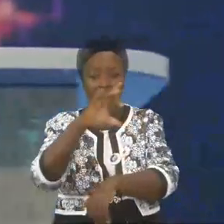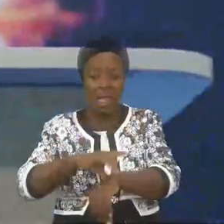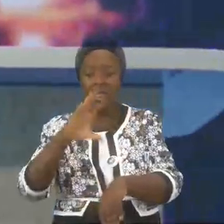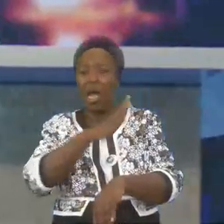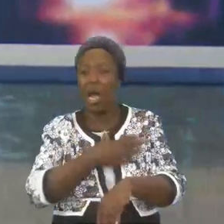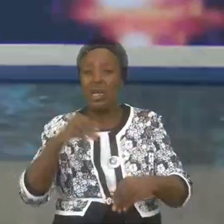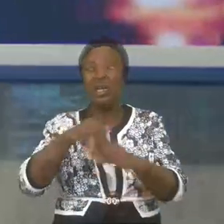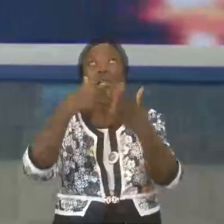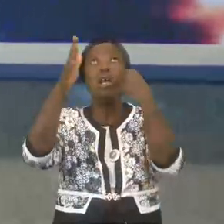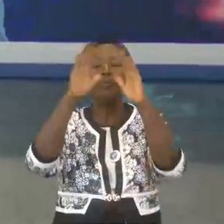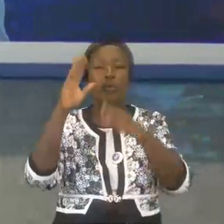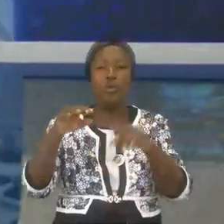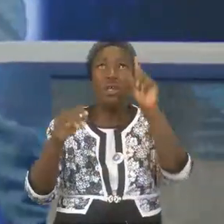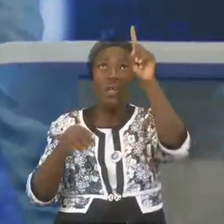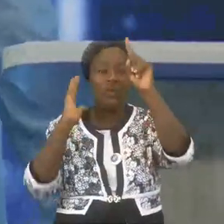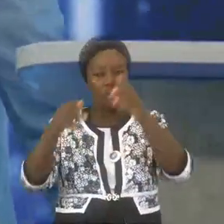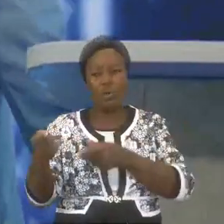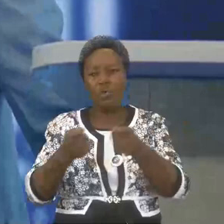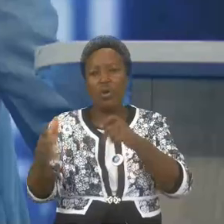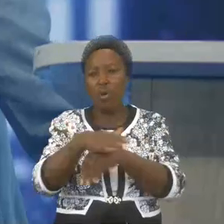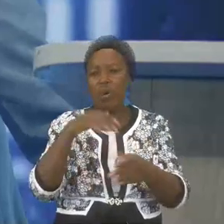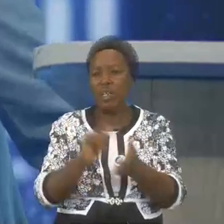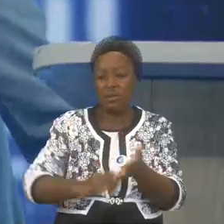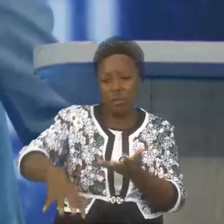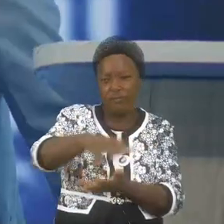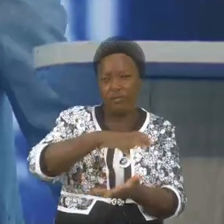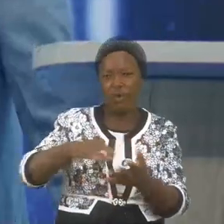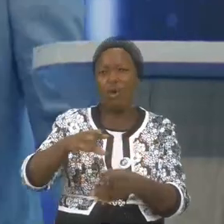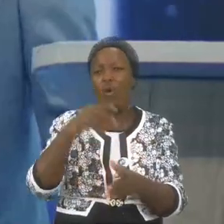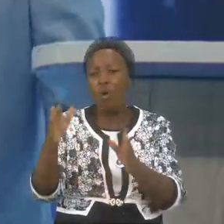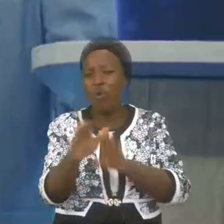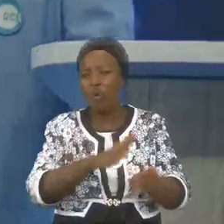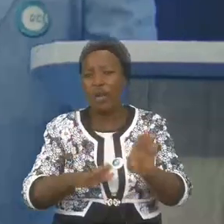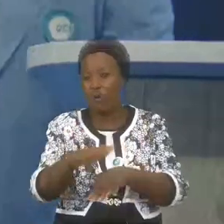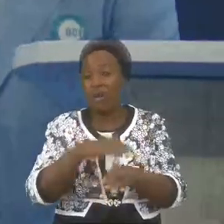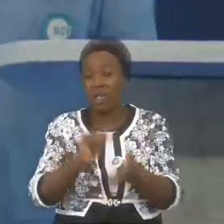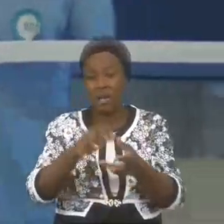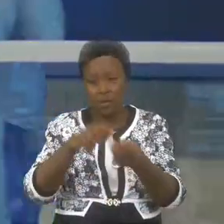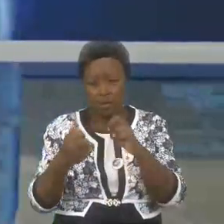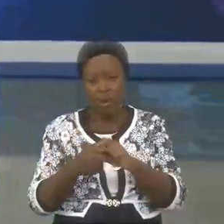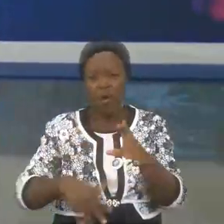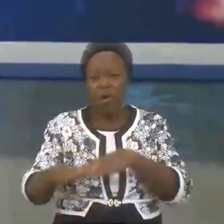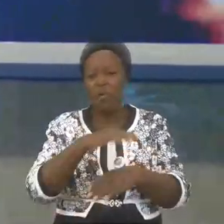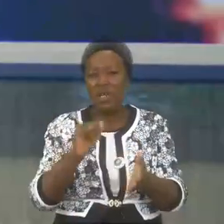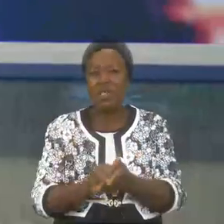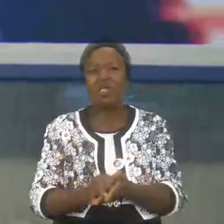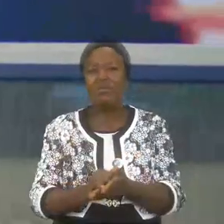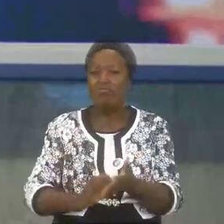les cieux, il règnera sur cette confusion, sur ce problème, sur